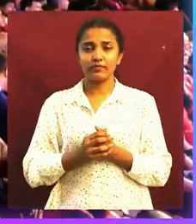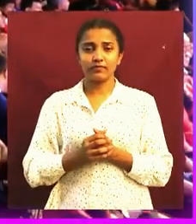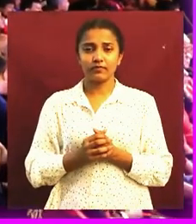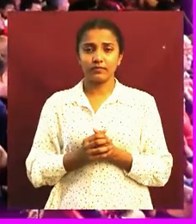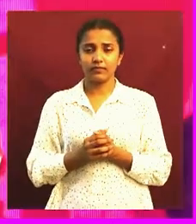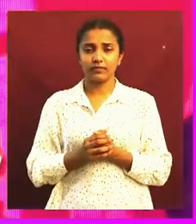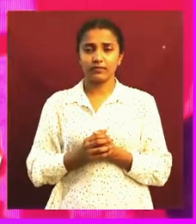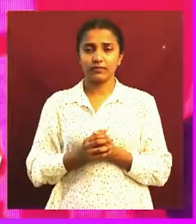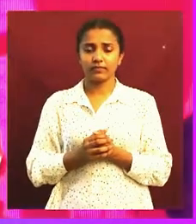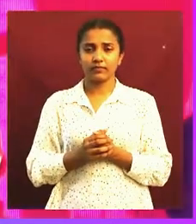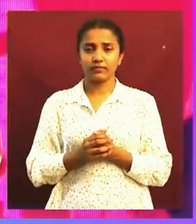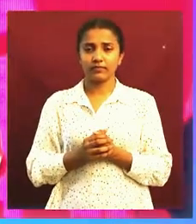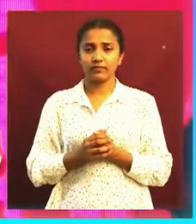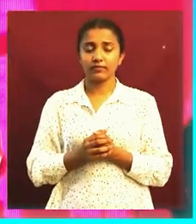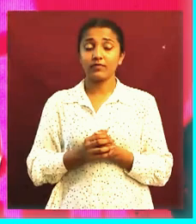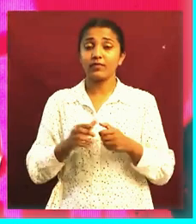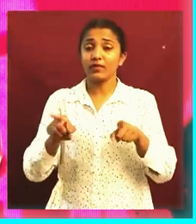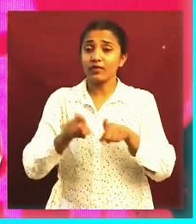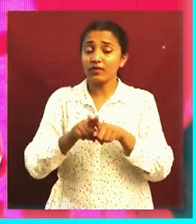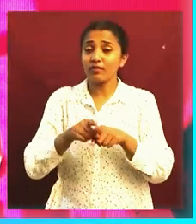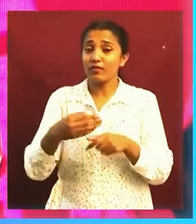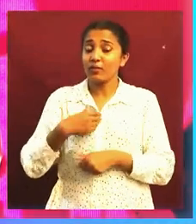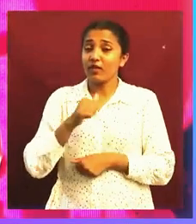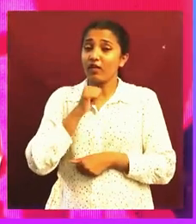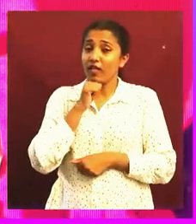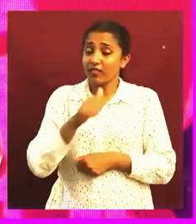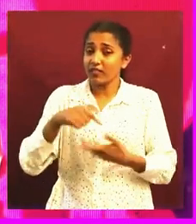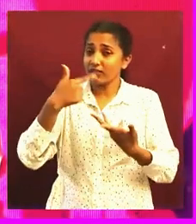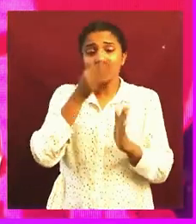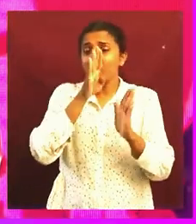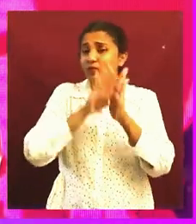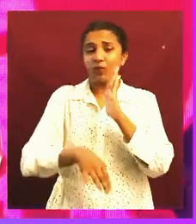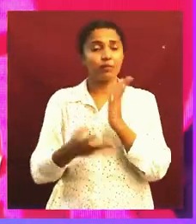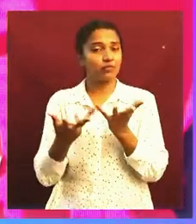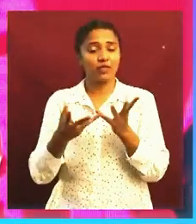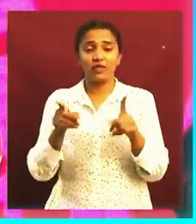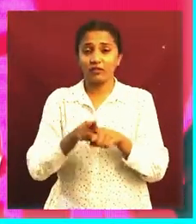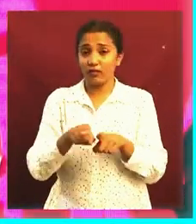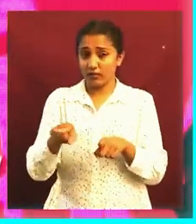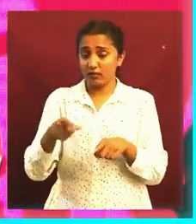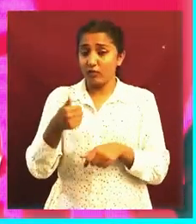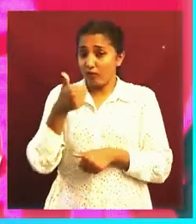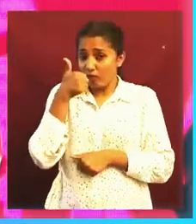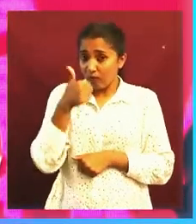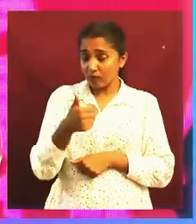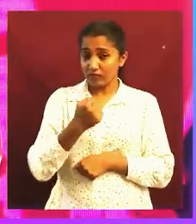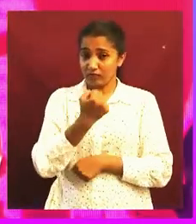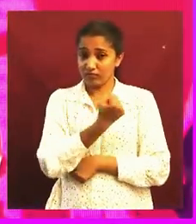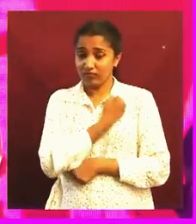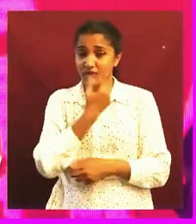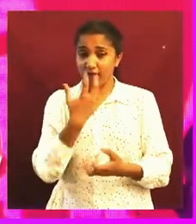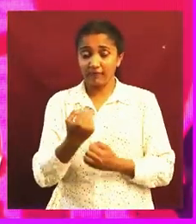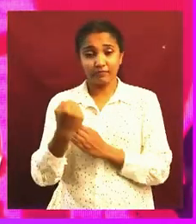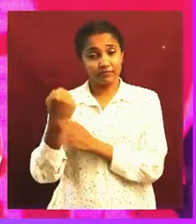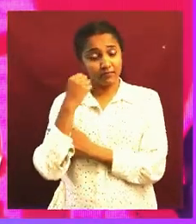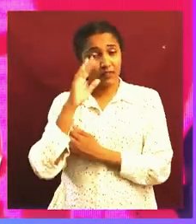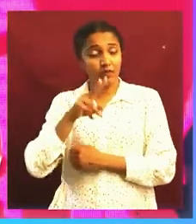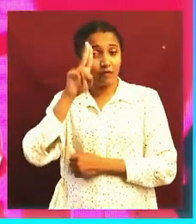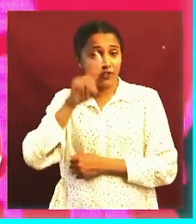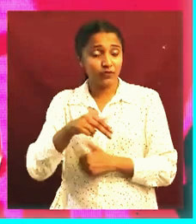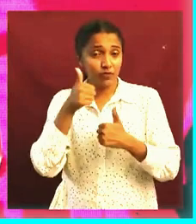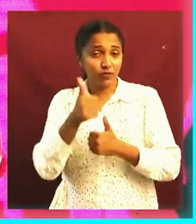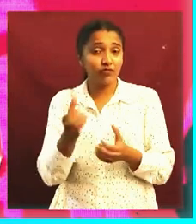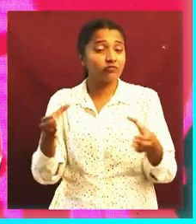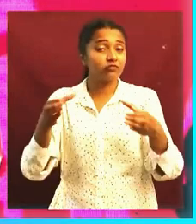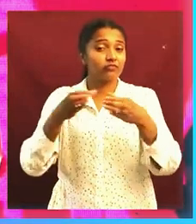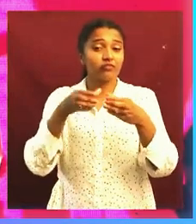වලට අපේ සත්‍ය කතාව යට කරන්න බෑ. ඒ සඳහා ඔරොත්තු දෙන ධෛර්යය දෙන විශ්වාසනම